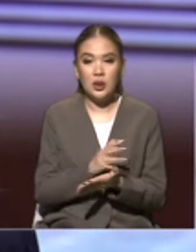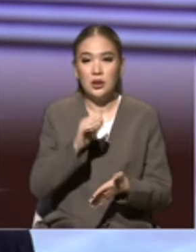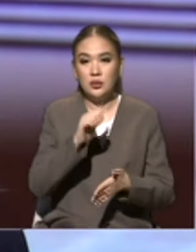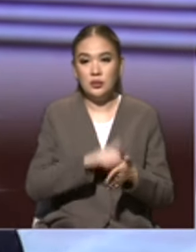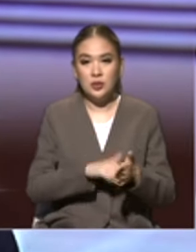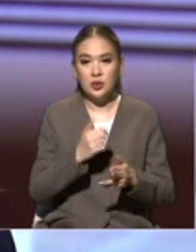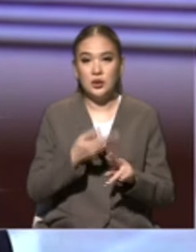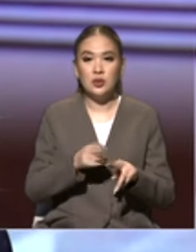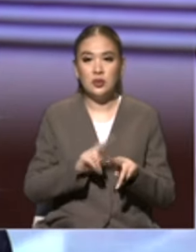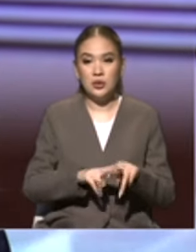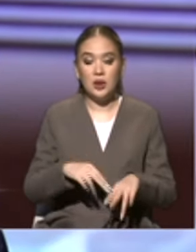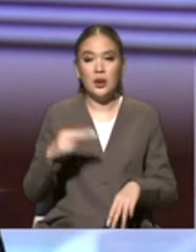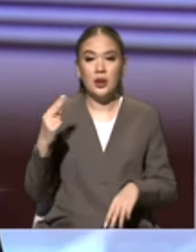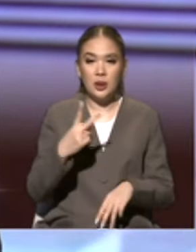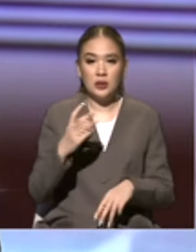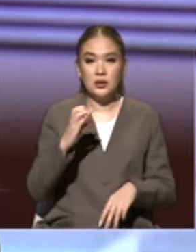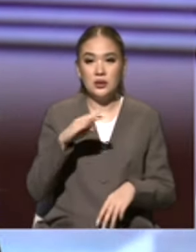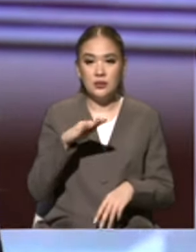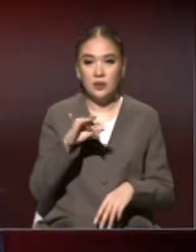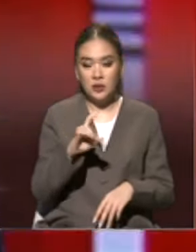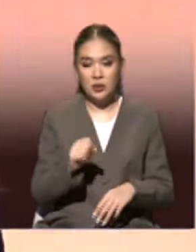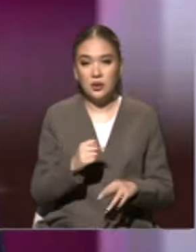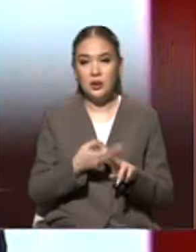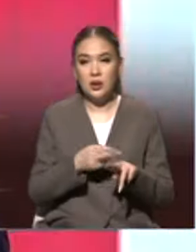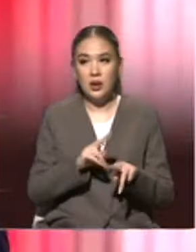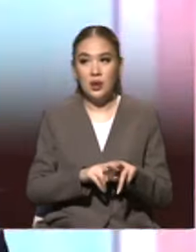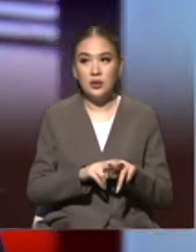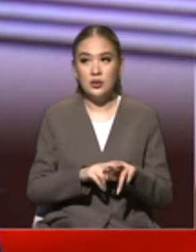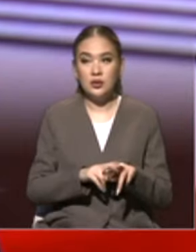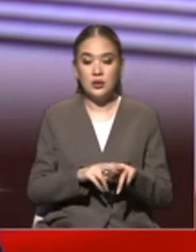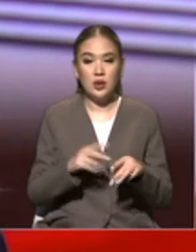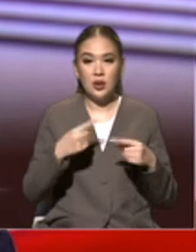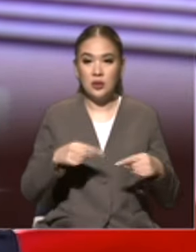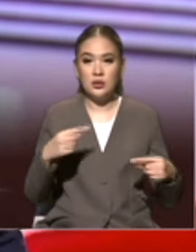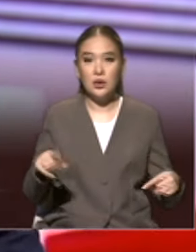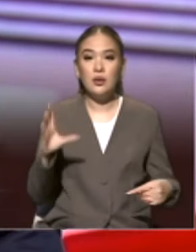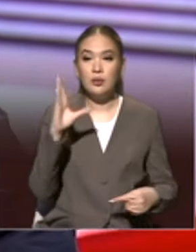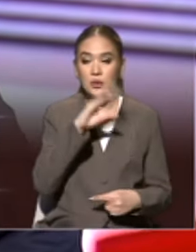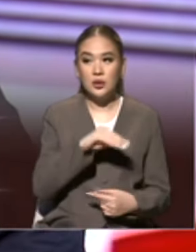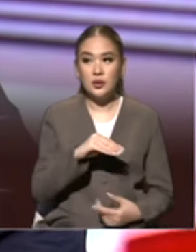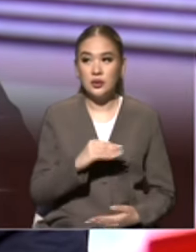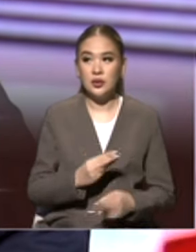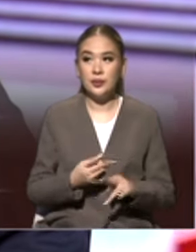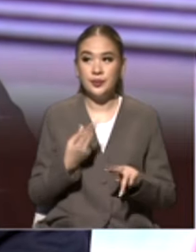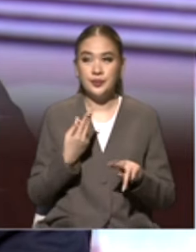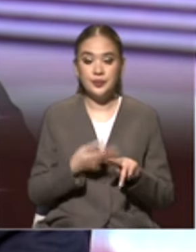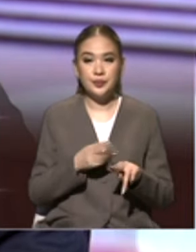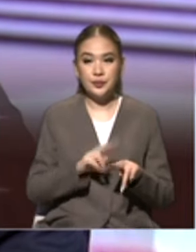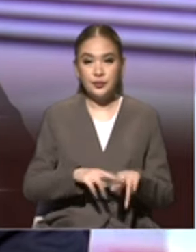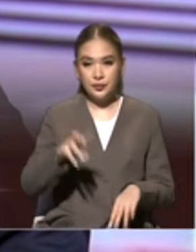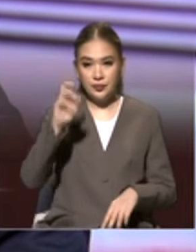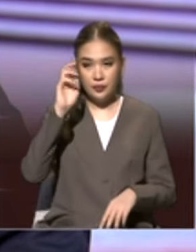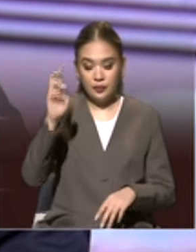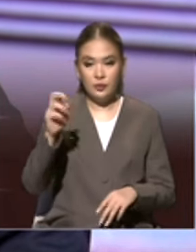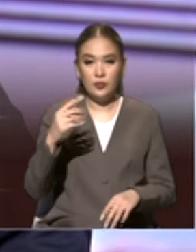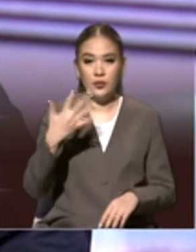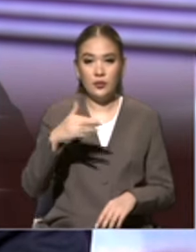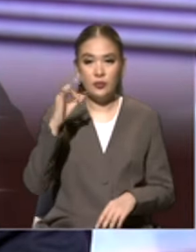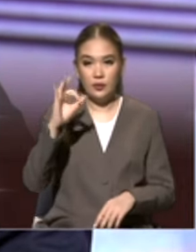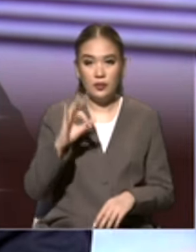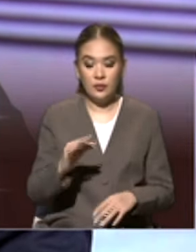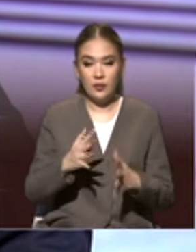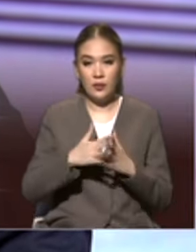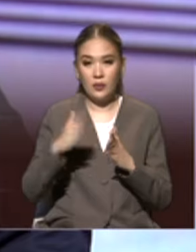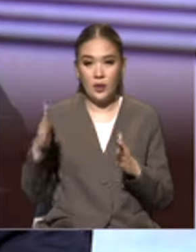екі сфераның екі нелері мақсаттары әртүрлі. Сол себепті бір мемлекеттің 50%-дан астам үлесі